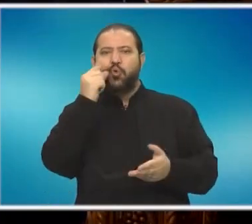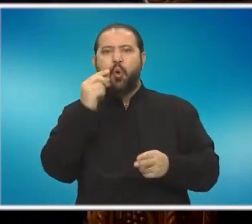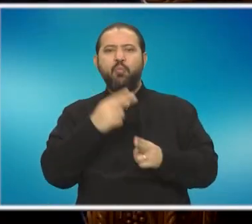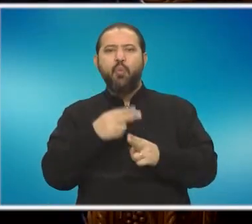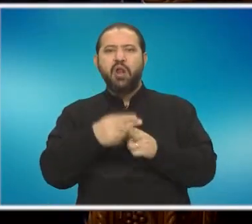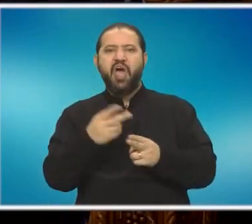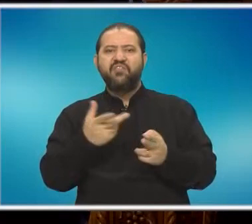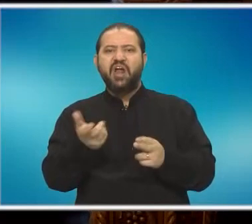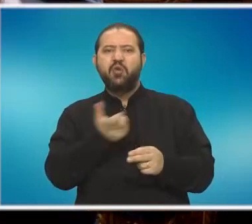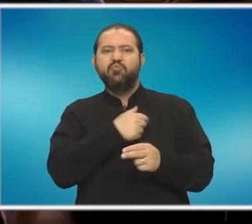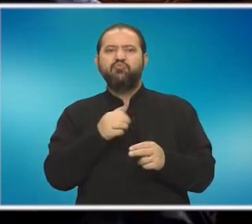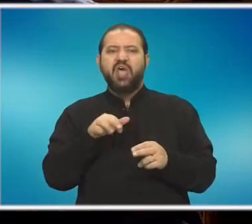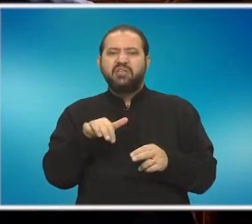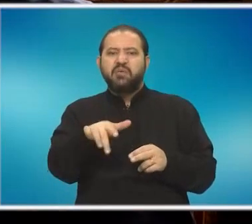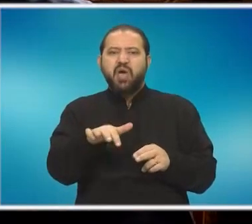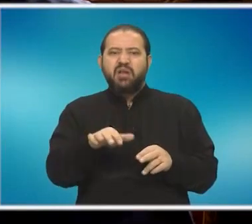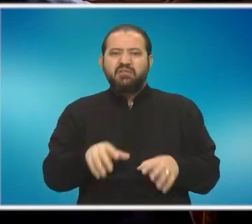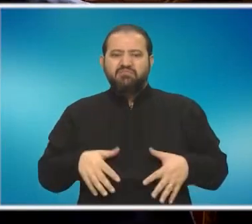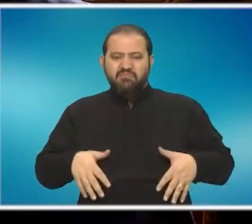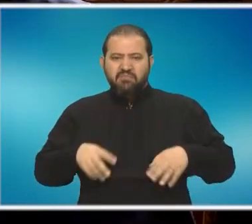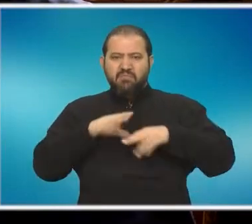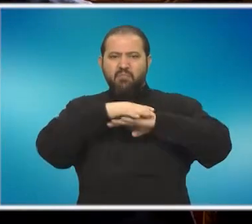Și Mântuitorul îl tămăduiește.